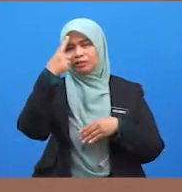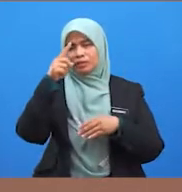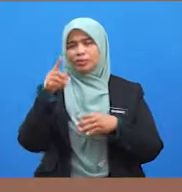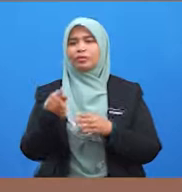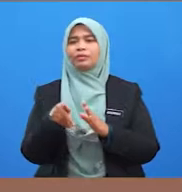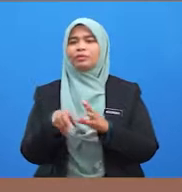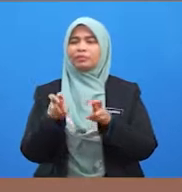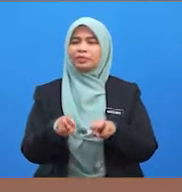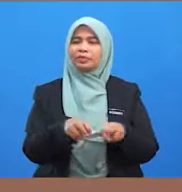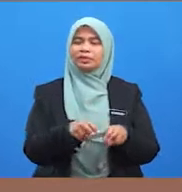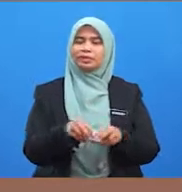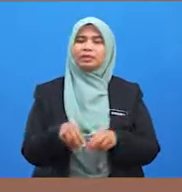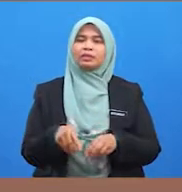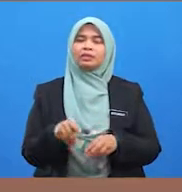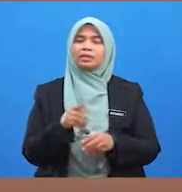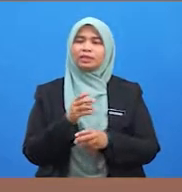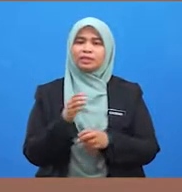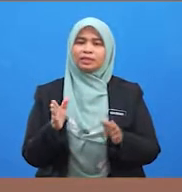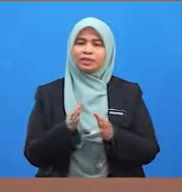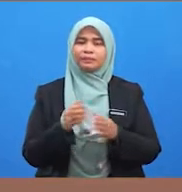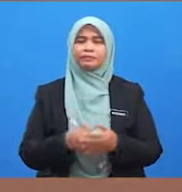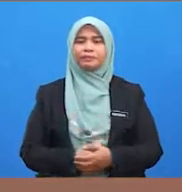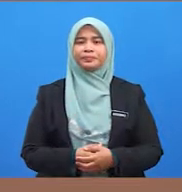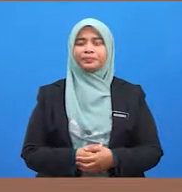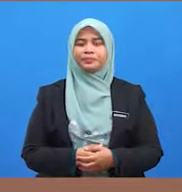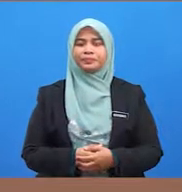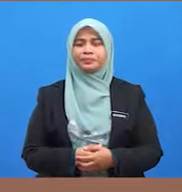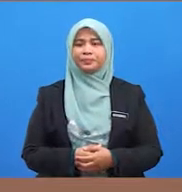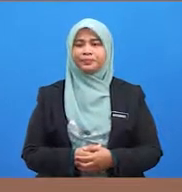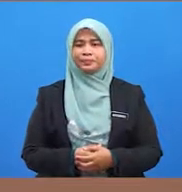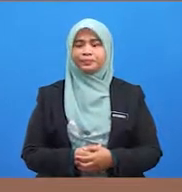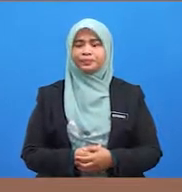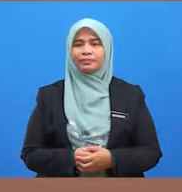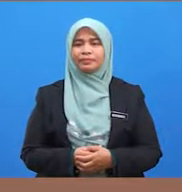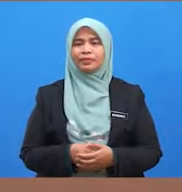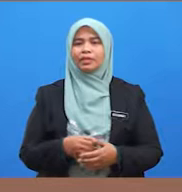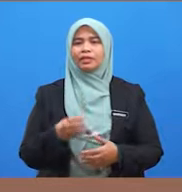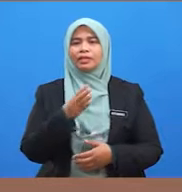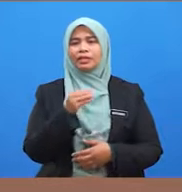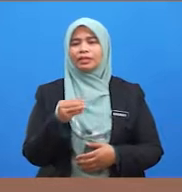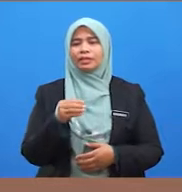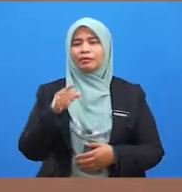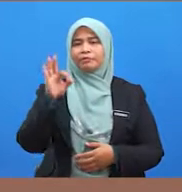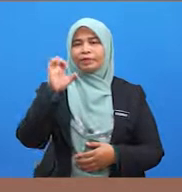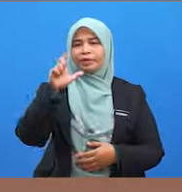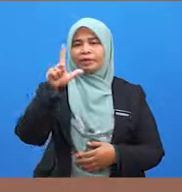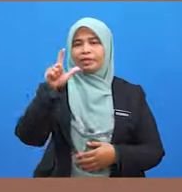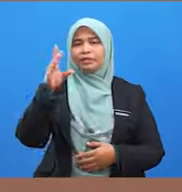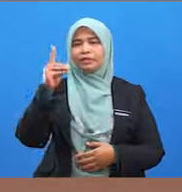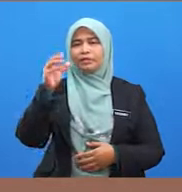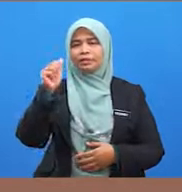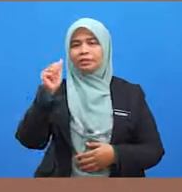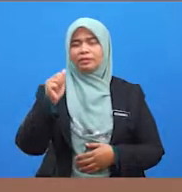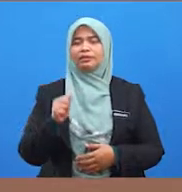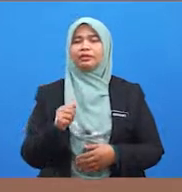menjalankan penanaman semula getah untuk pekebun kecil, manakala Lembaga Kemajuan Tanah